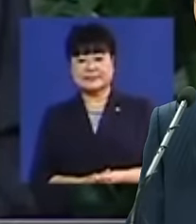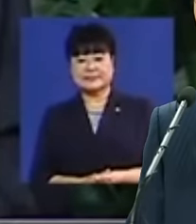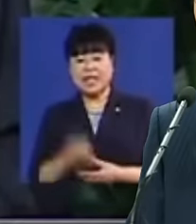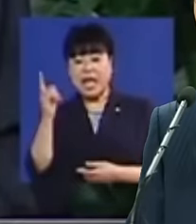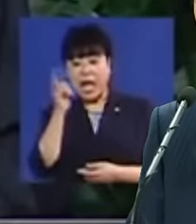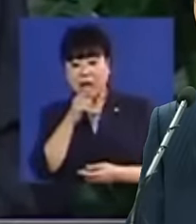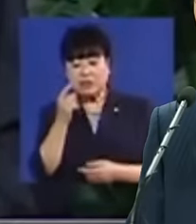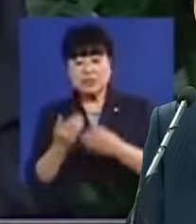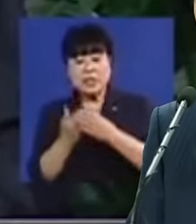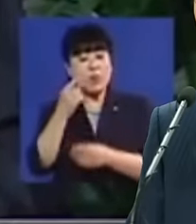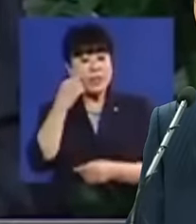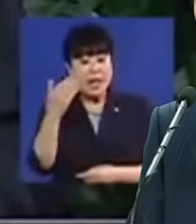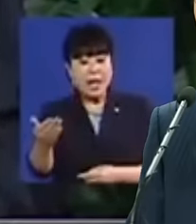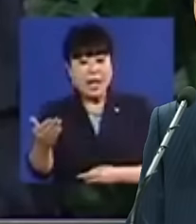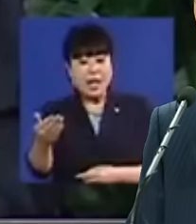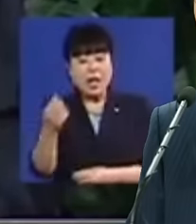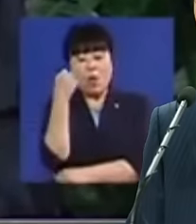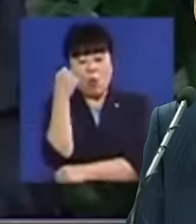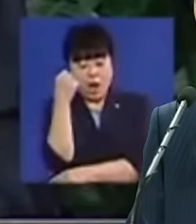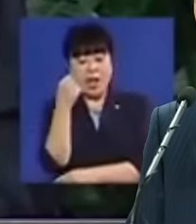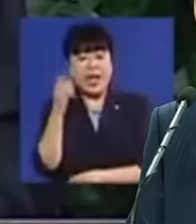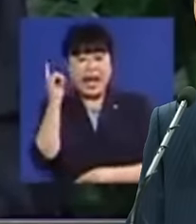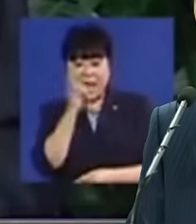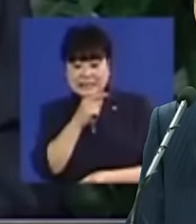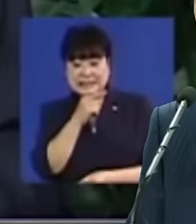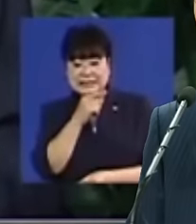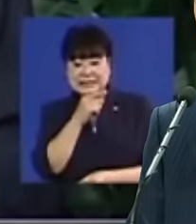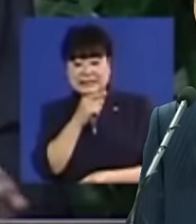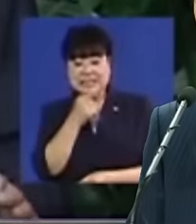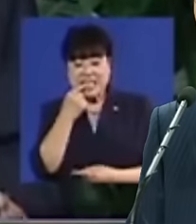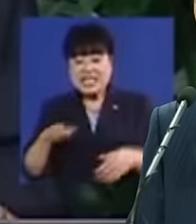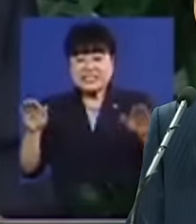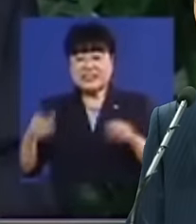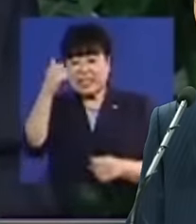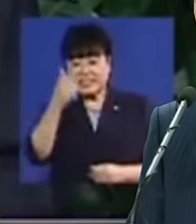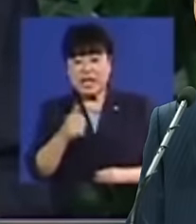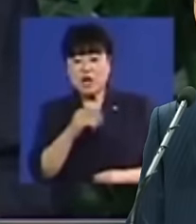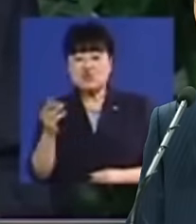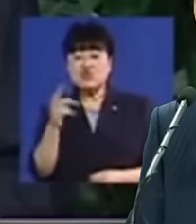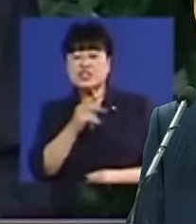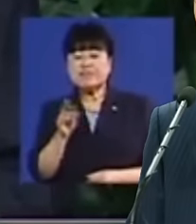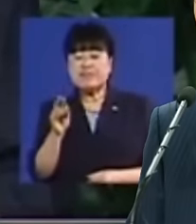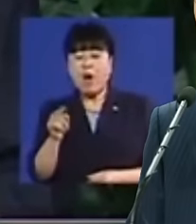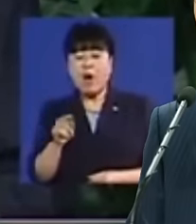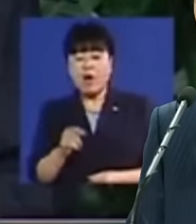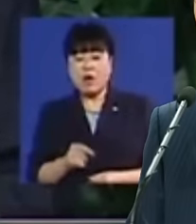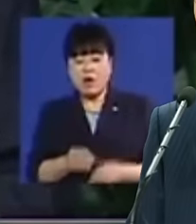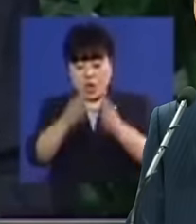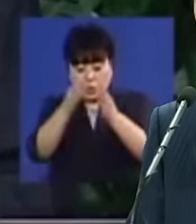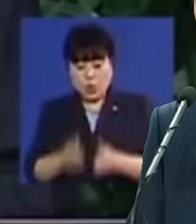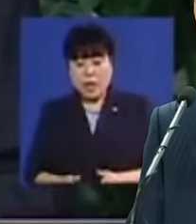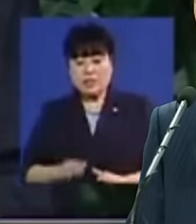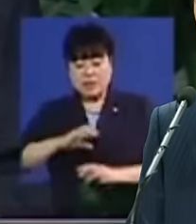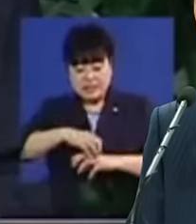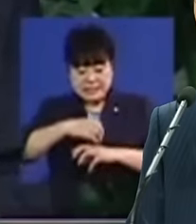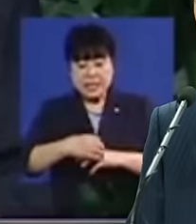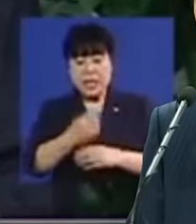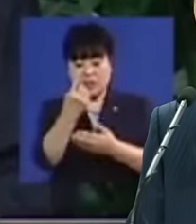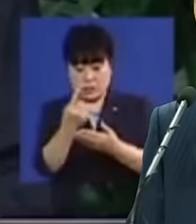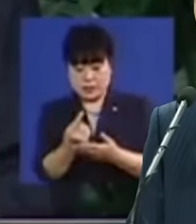악은 어디서 나오느냐? 원래 여러분 악은 천사장 루시퍼를 통해서 이 세상에 들어오게 된